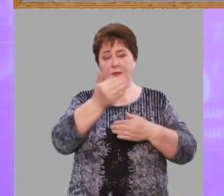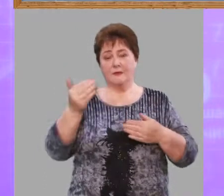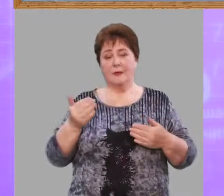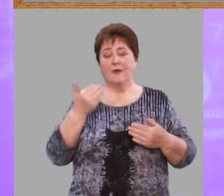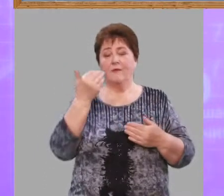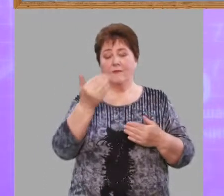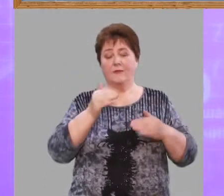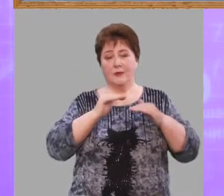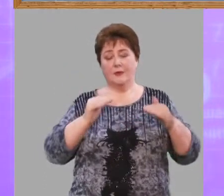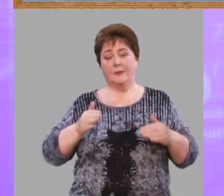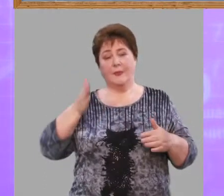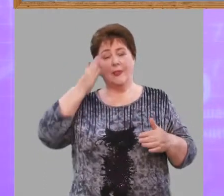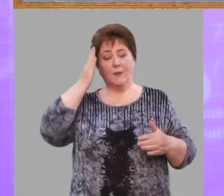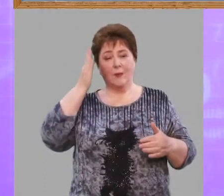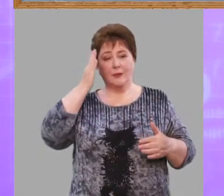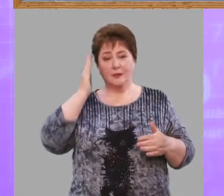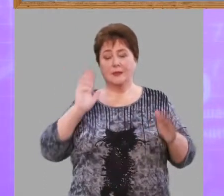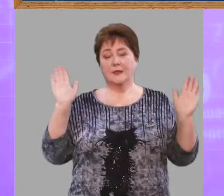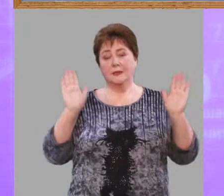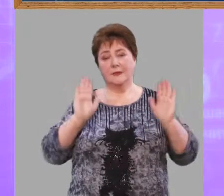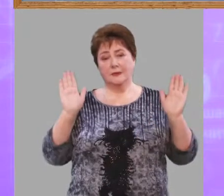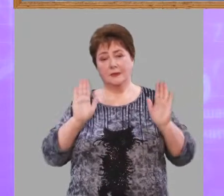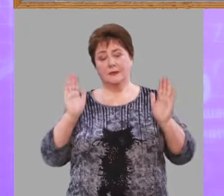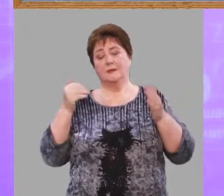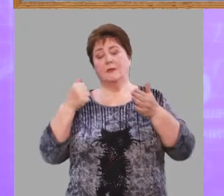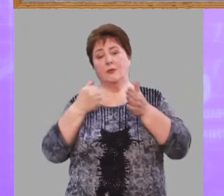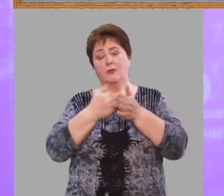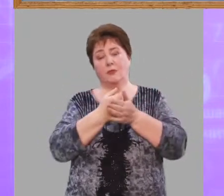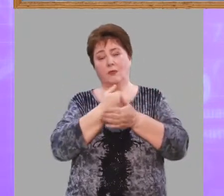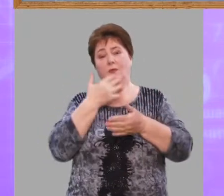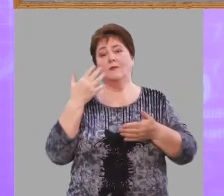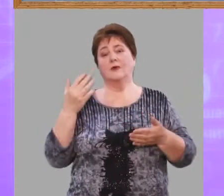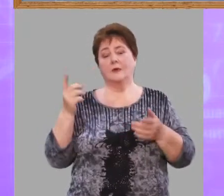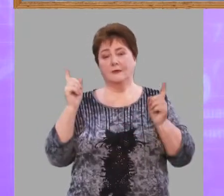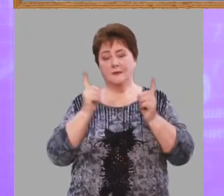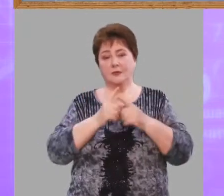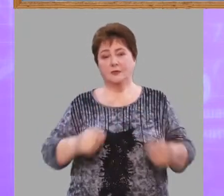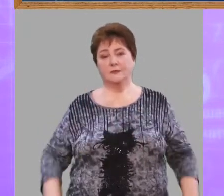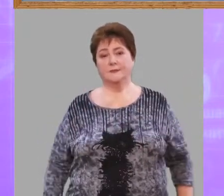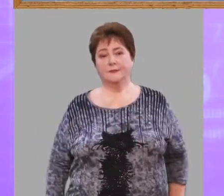Вы, ребята, молодцы. До свидания, до новых встреч.